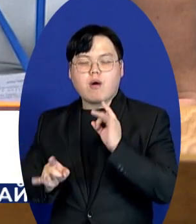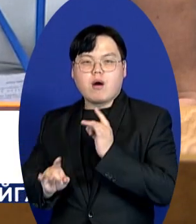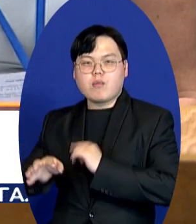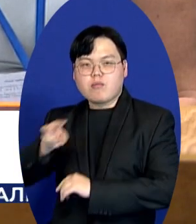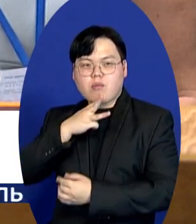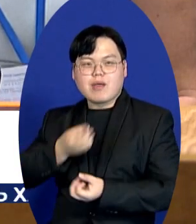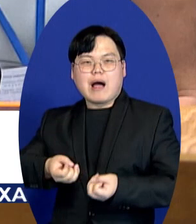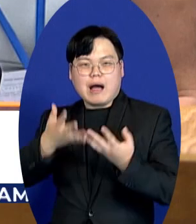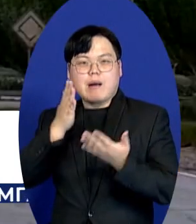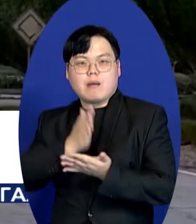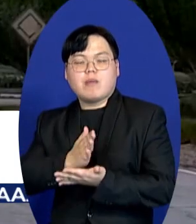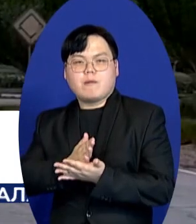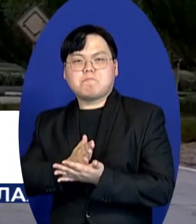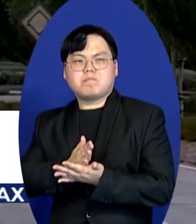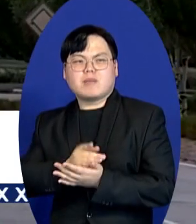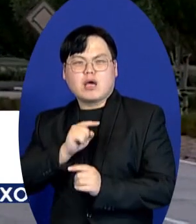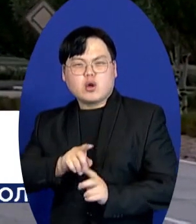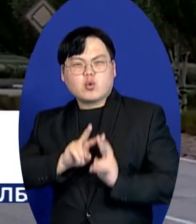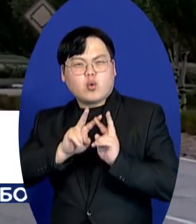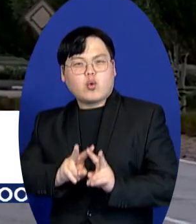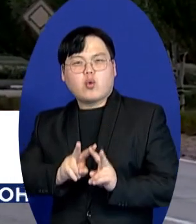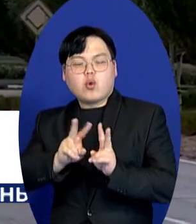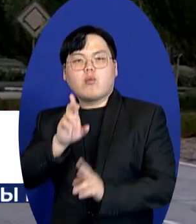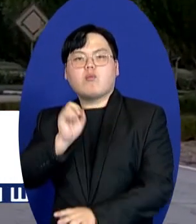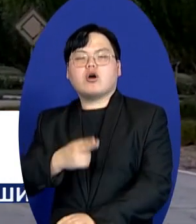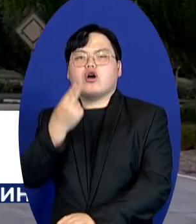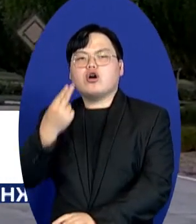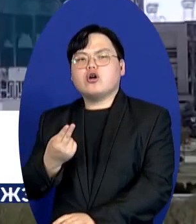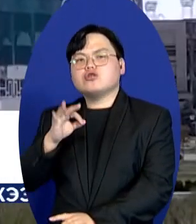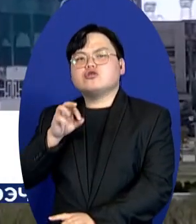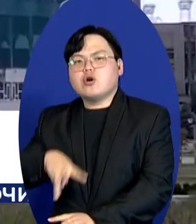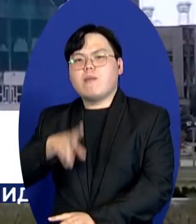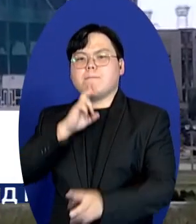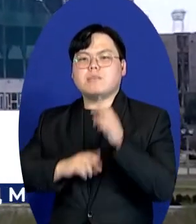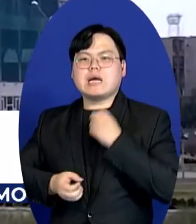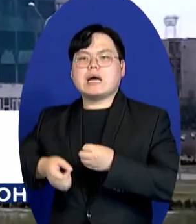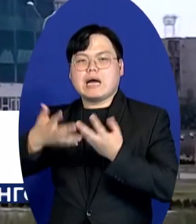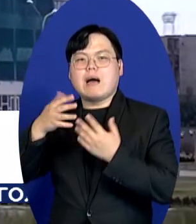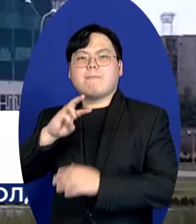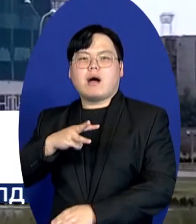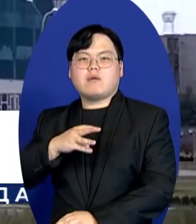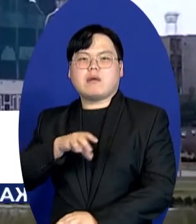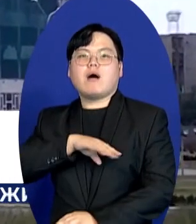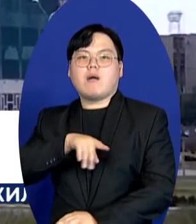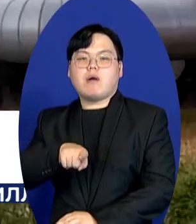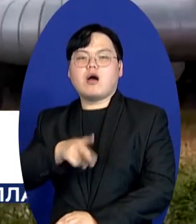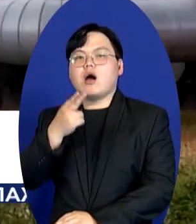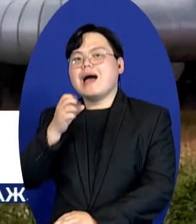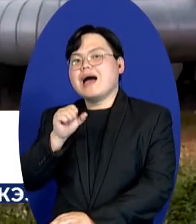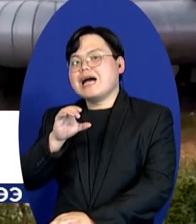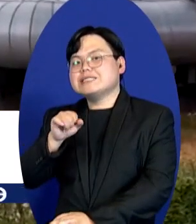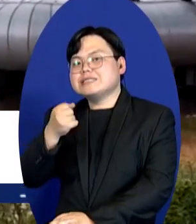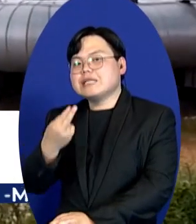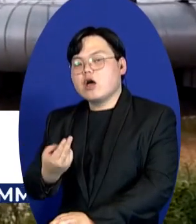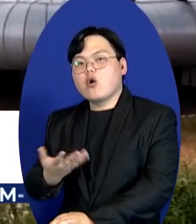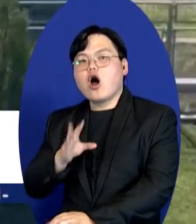мэдээ ирж байна гэд ийм байдал үргэлжсээр байвал цөмийн гамшиг нүүрлэж болзошгүй гэдгийг онцолжээ. Улмаар тус станцад олон улсын